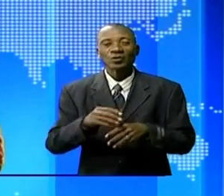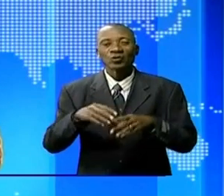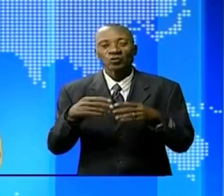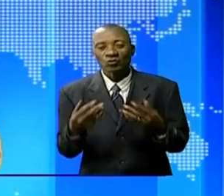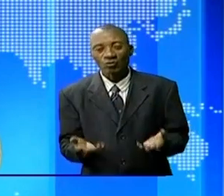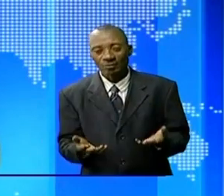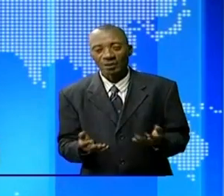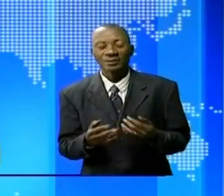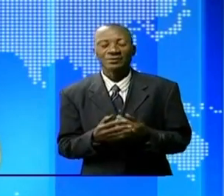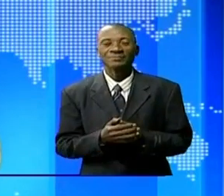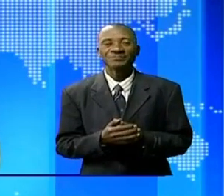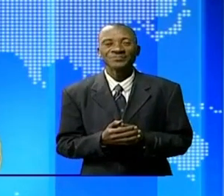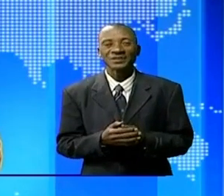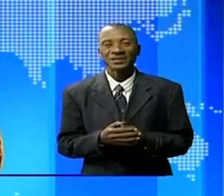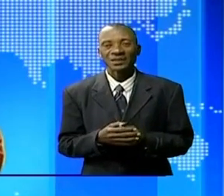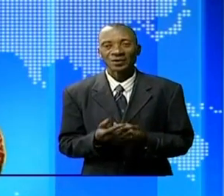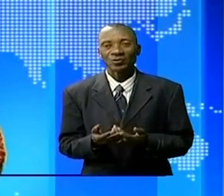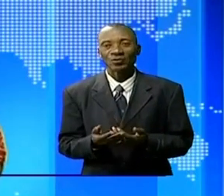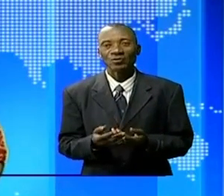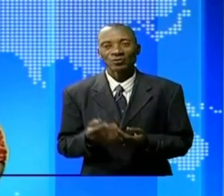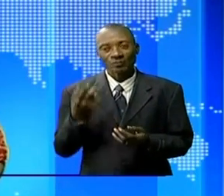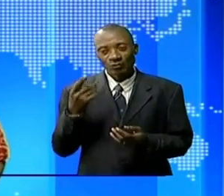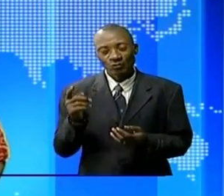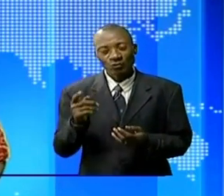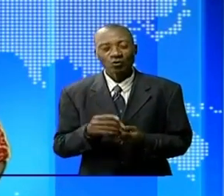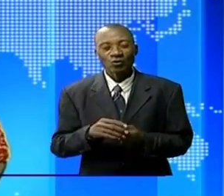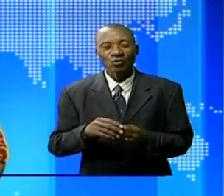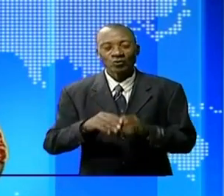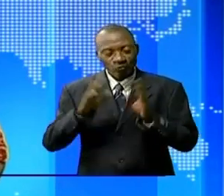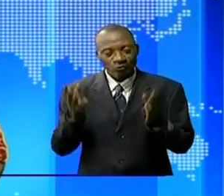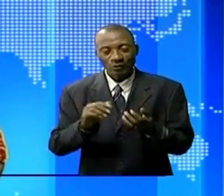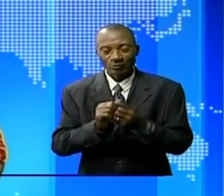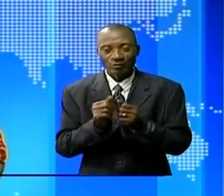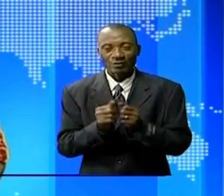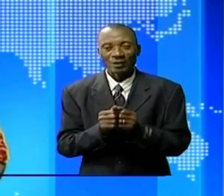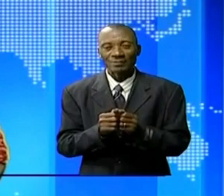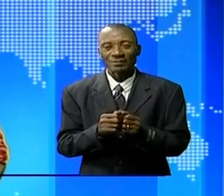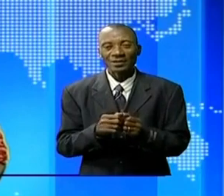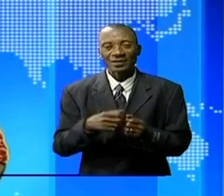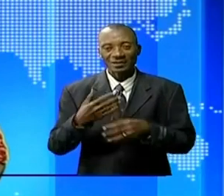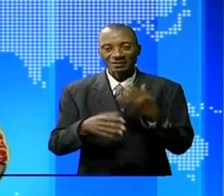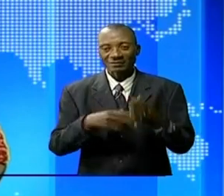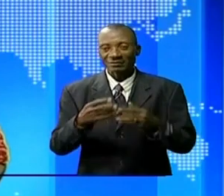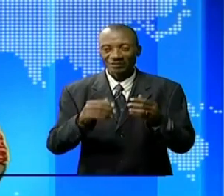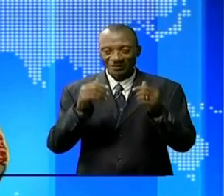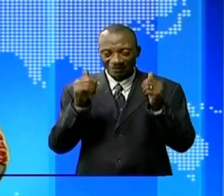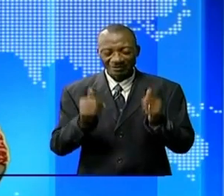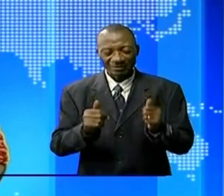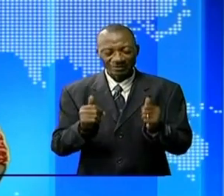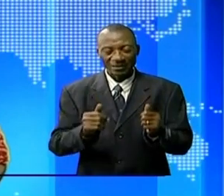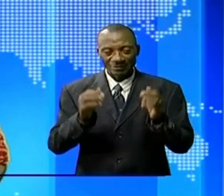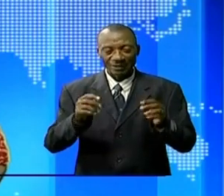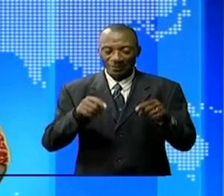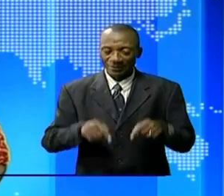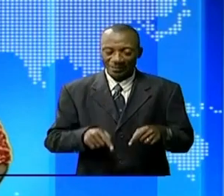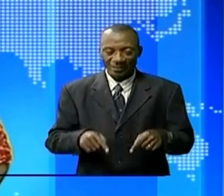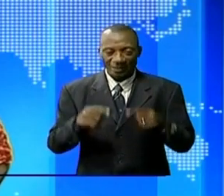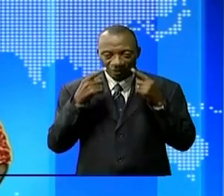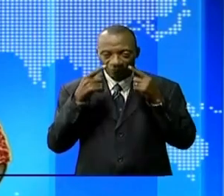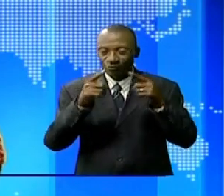qui a sensiblement impacté l'exécution de l'ouvragé les images et commentaires dans nos prochaines